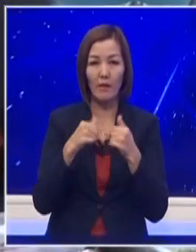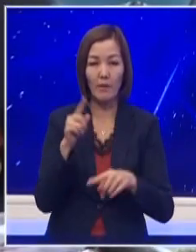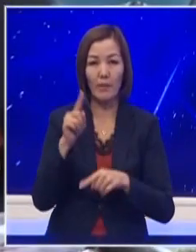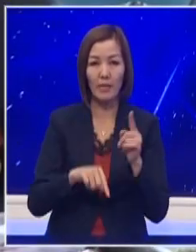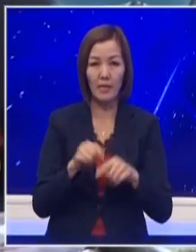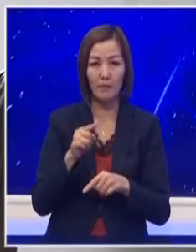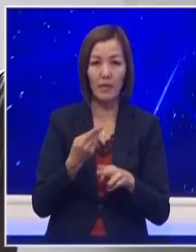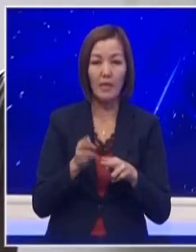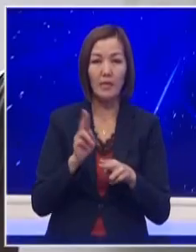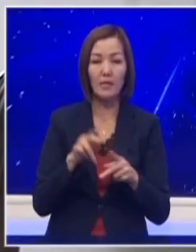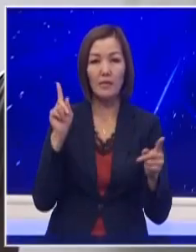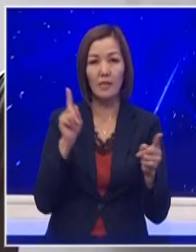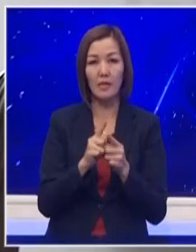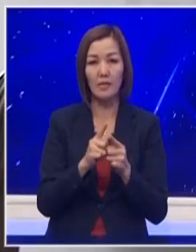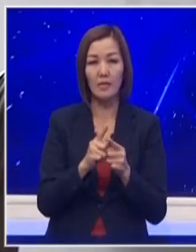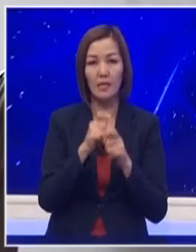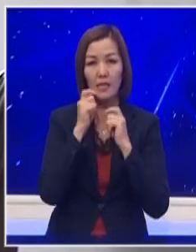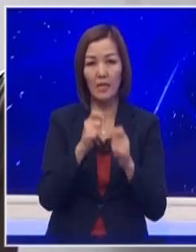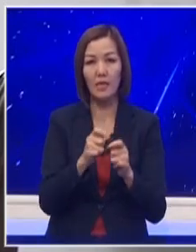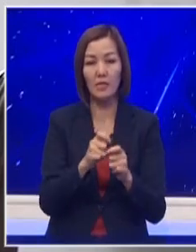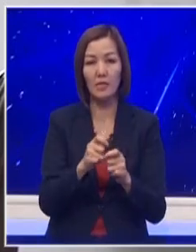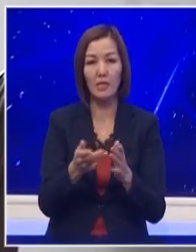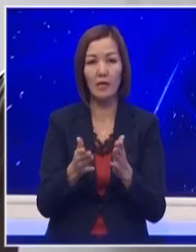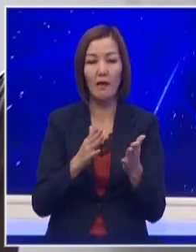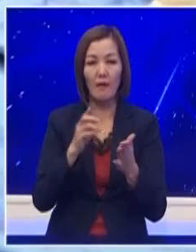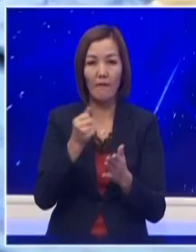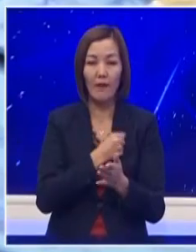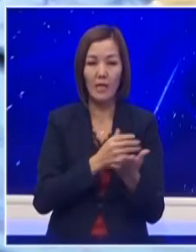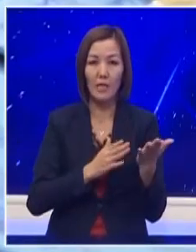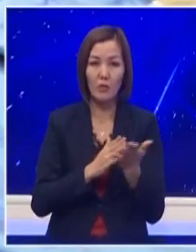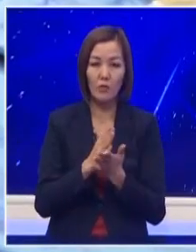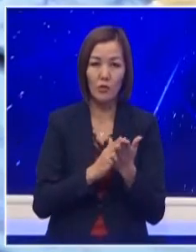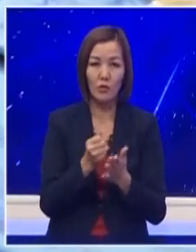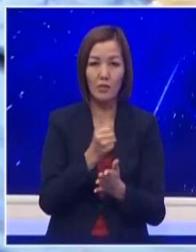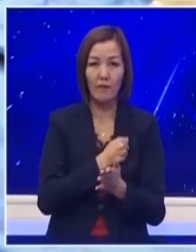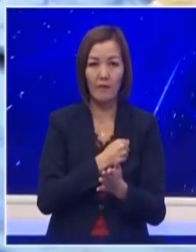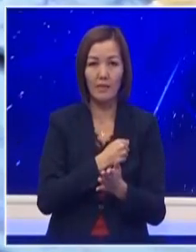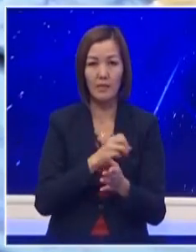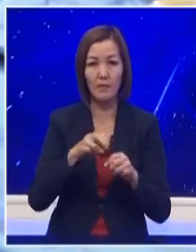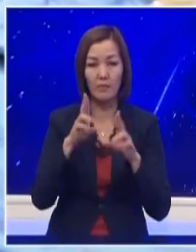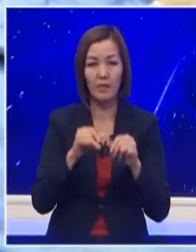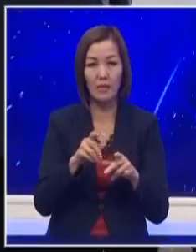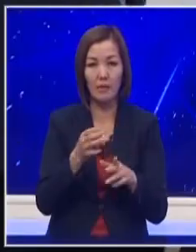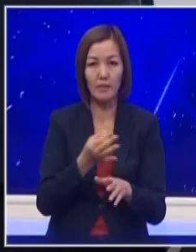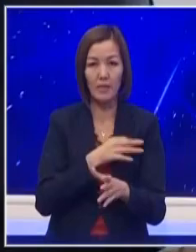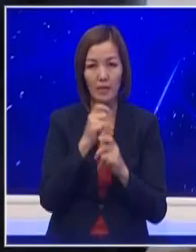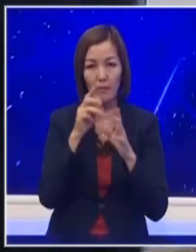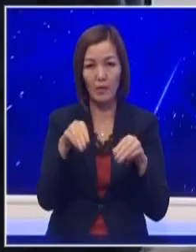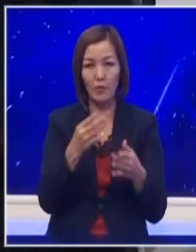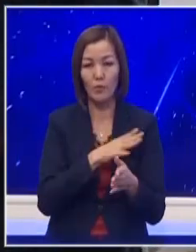формирования патриотизма на встрече состоялось награждение ряда бывших военнослужащих советских войск специальными нагрудными